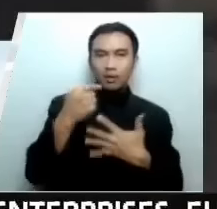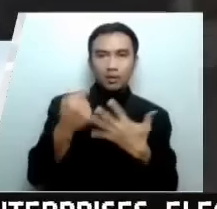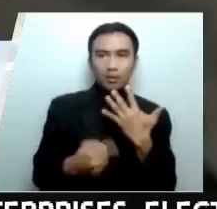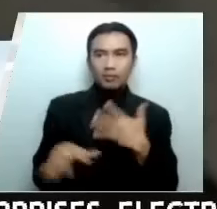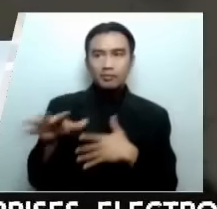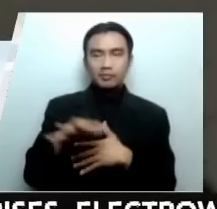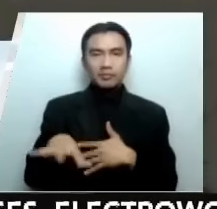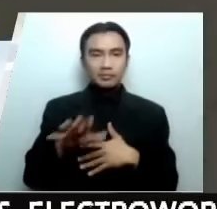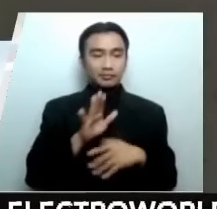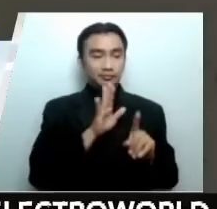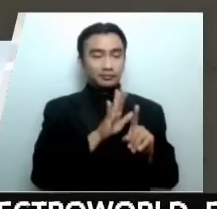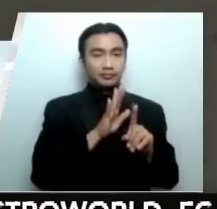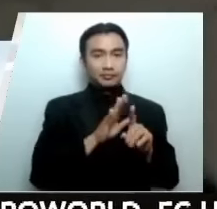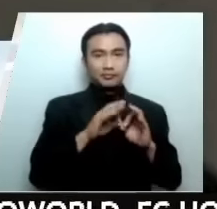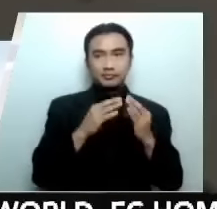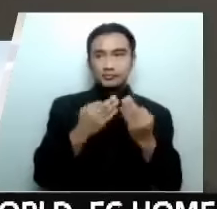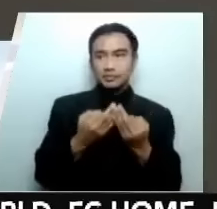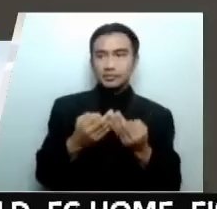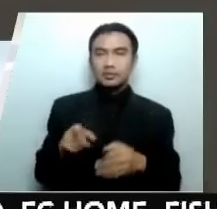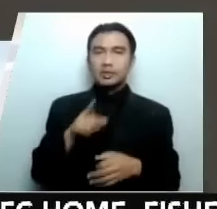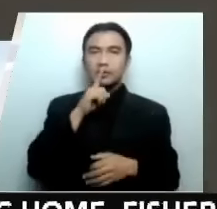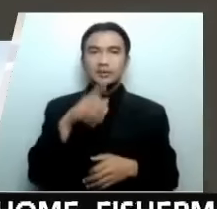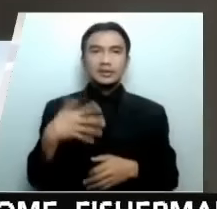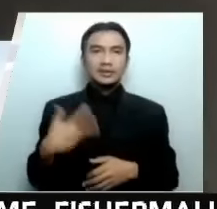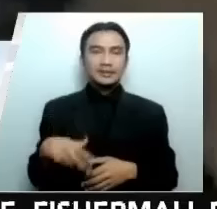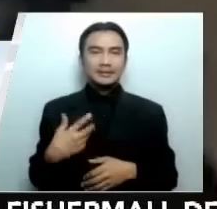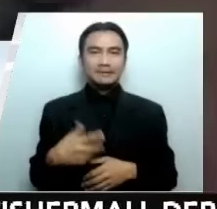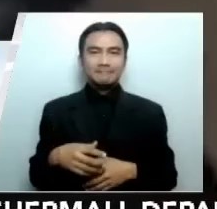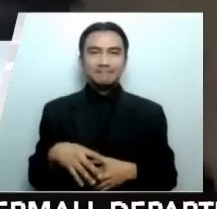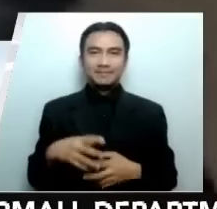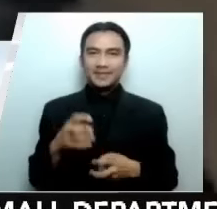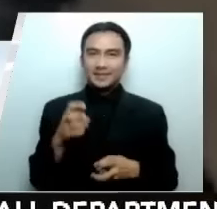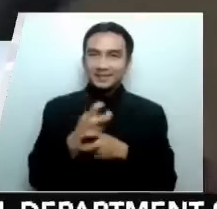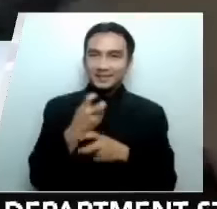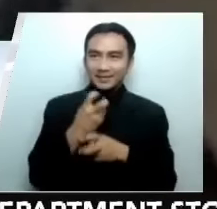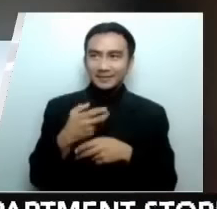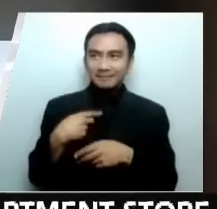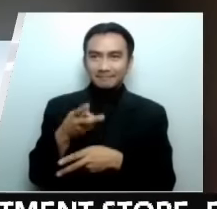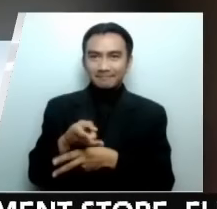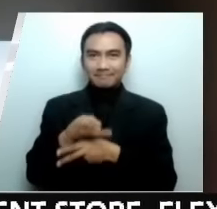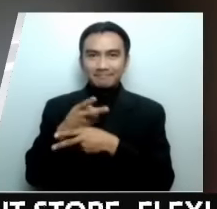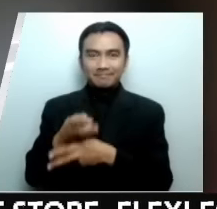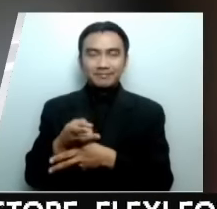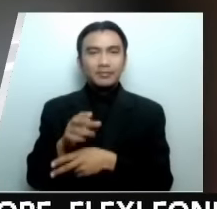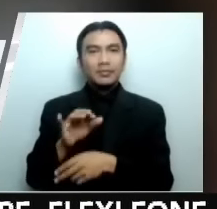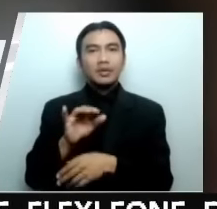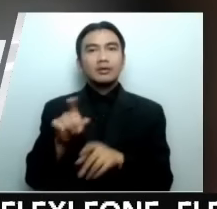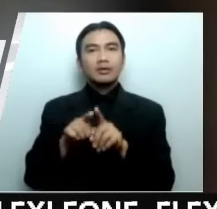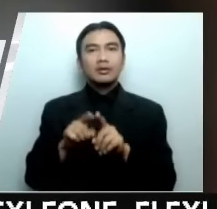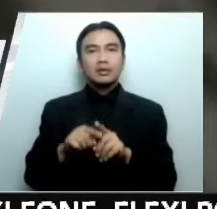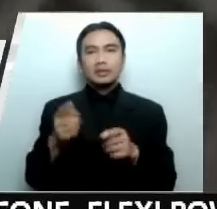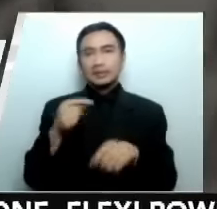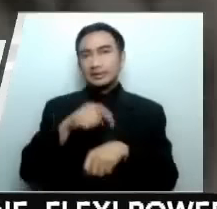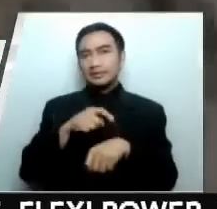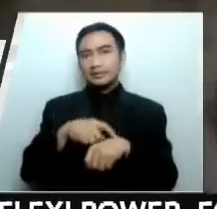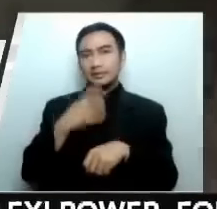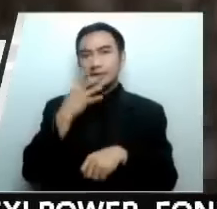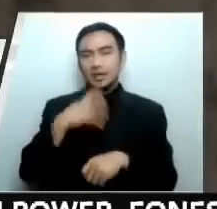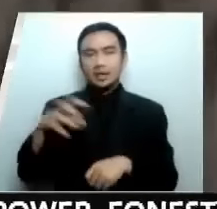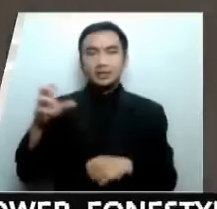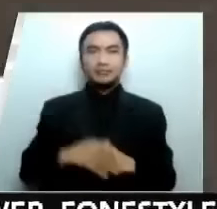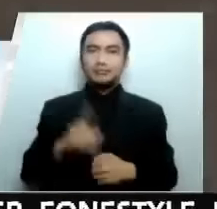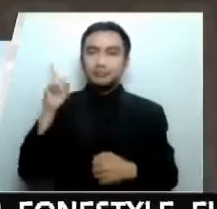pamilya. Hindi raw biro ang ganito karaming alaga, lalo na tuwing tag-init. We give them ice cubes. Nagpakabit kami